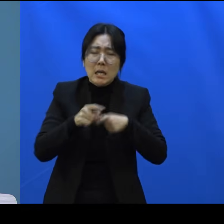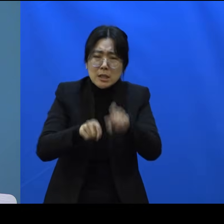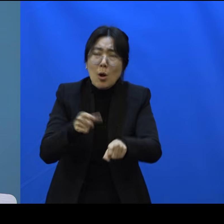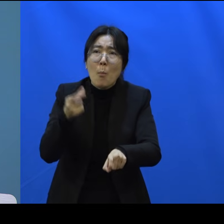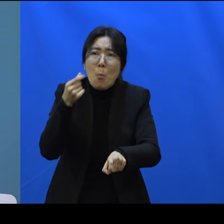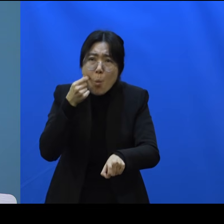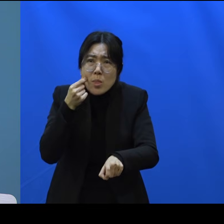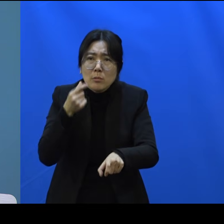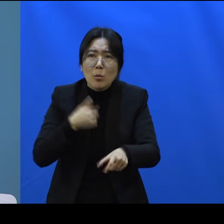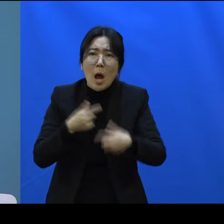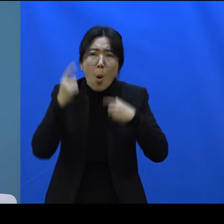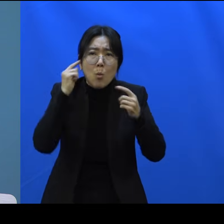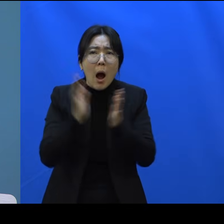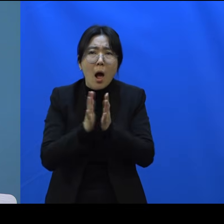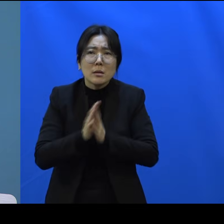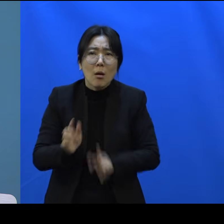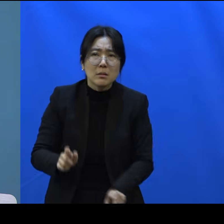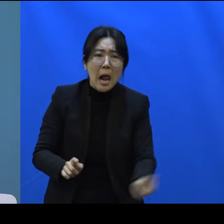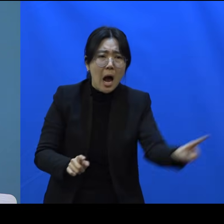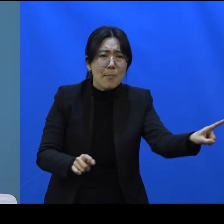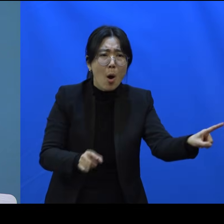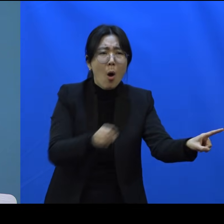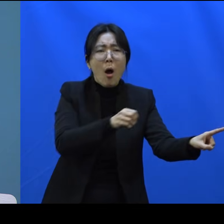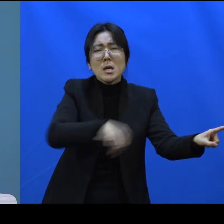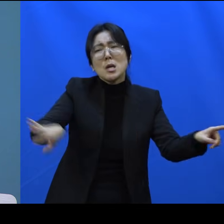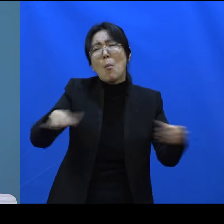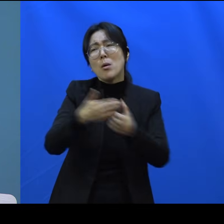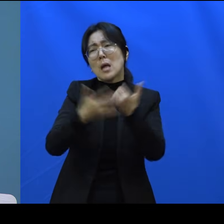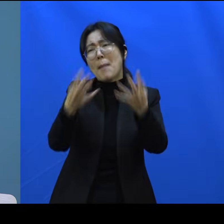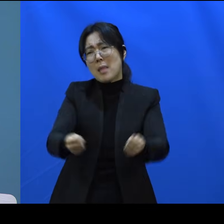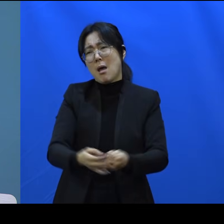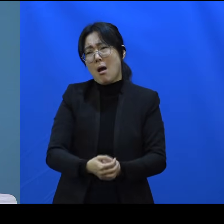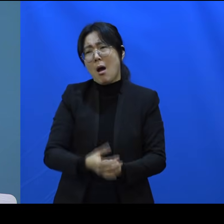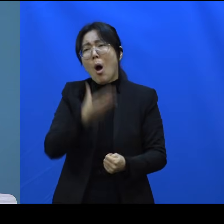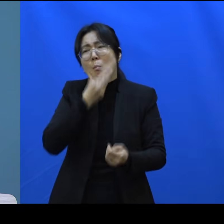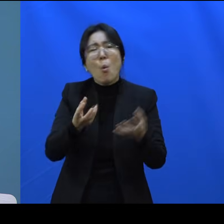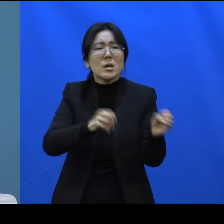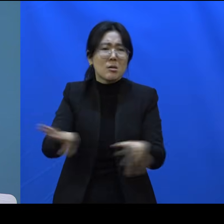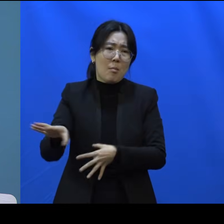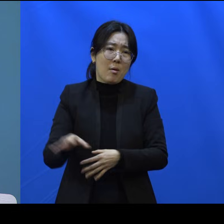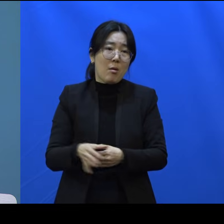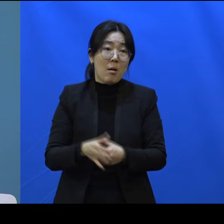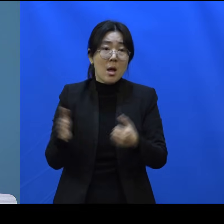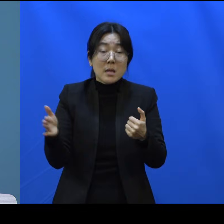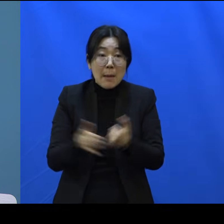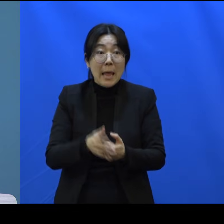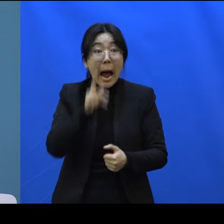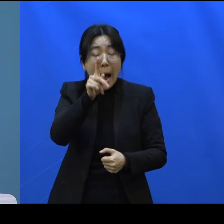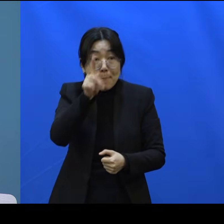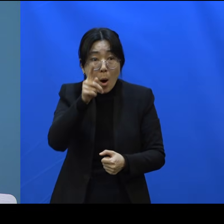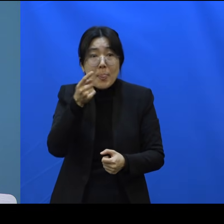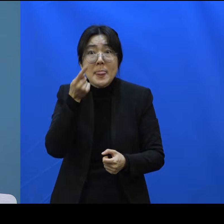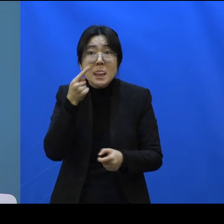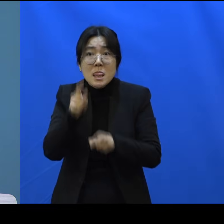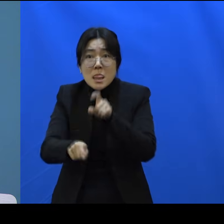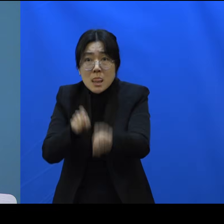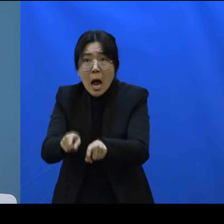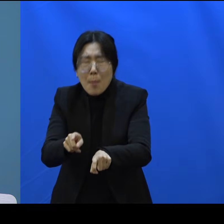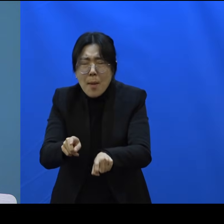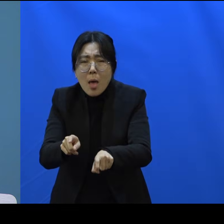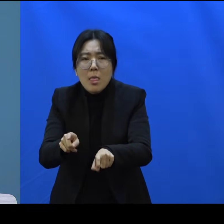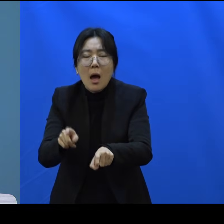너무 크다는 겁니다. 자, 우선 우리는 강하지 않다는 거죠. 우리는 실제로 약한